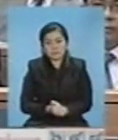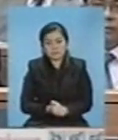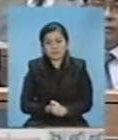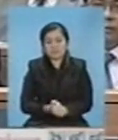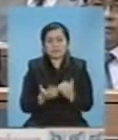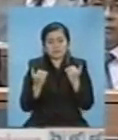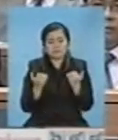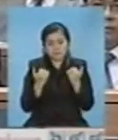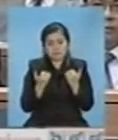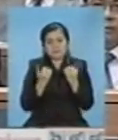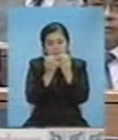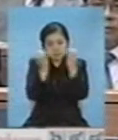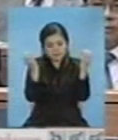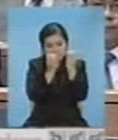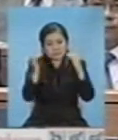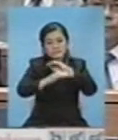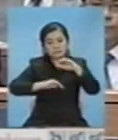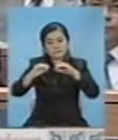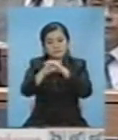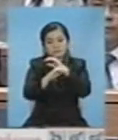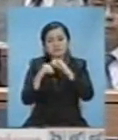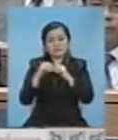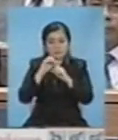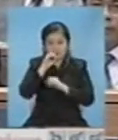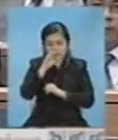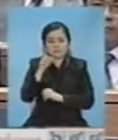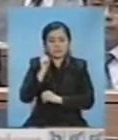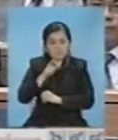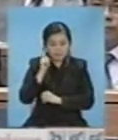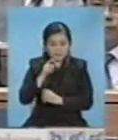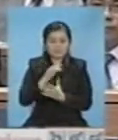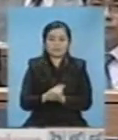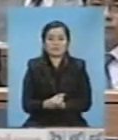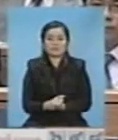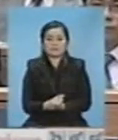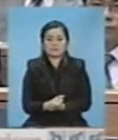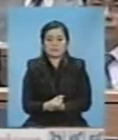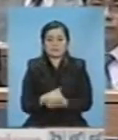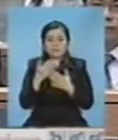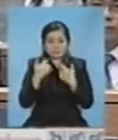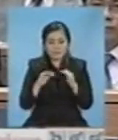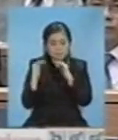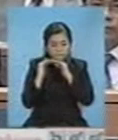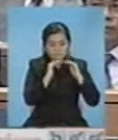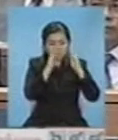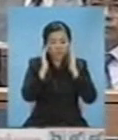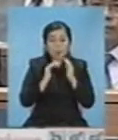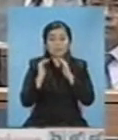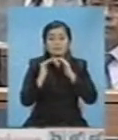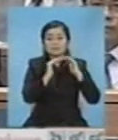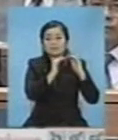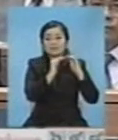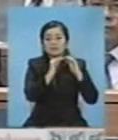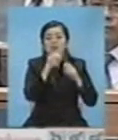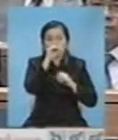นี่คือปรากฏการณ์ที่เป็นจริงที่ผมขอกราบเรียนกับท่านประธานนอกจากนั้นหลักประกันเรื่องสิทธิเสรีภาพของประชาชนรัฐธรรม